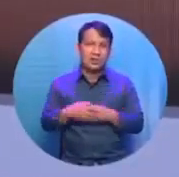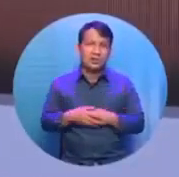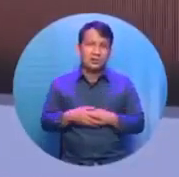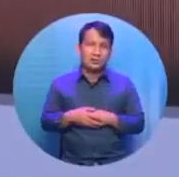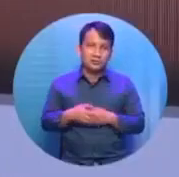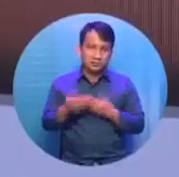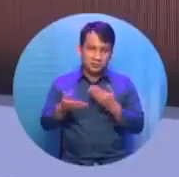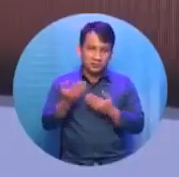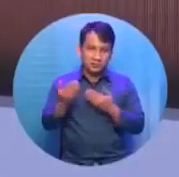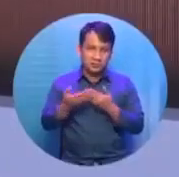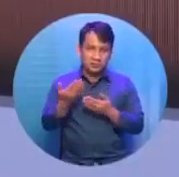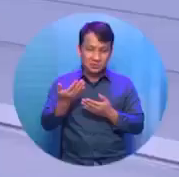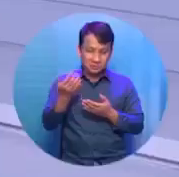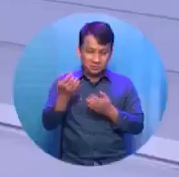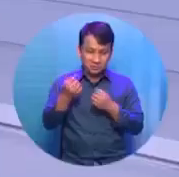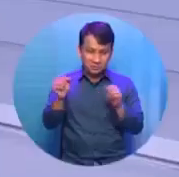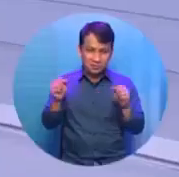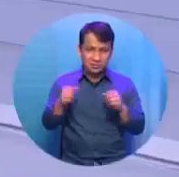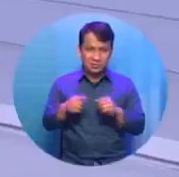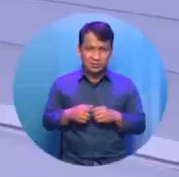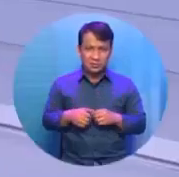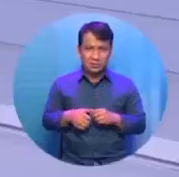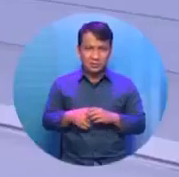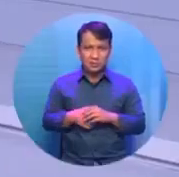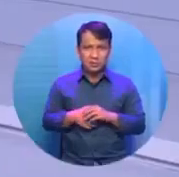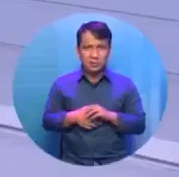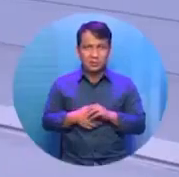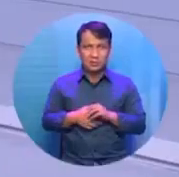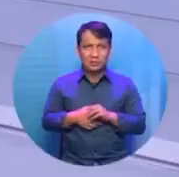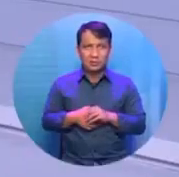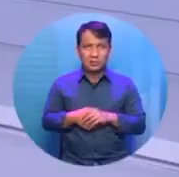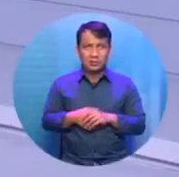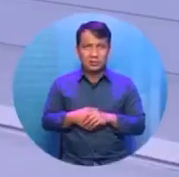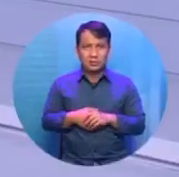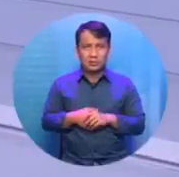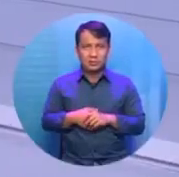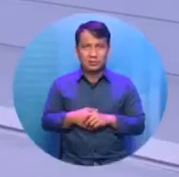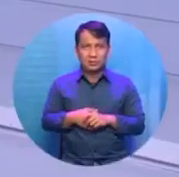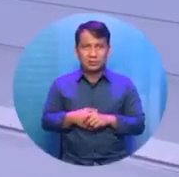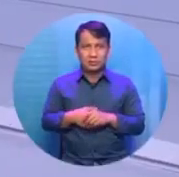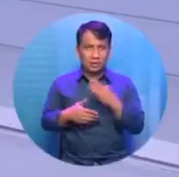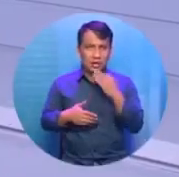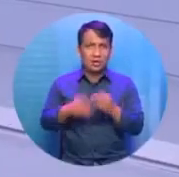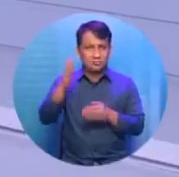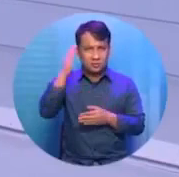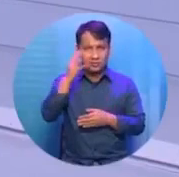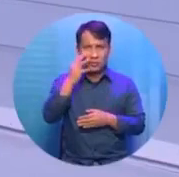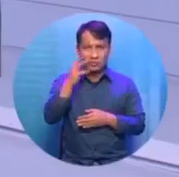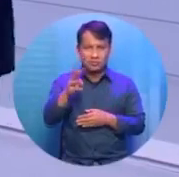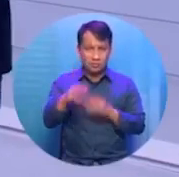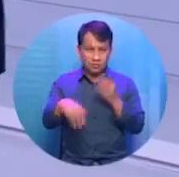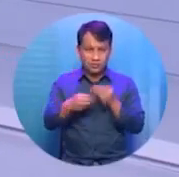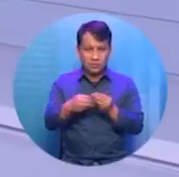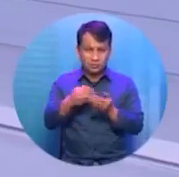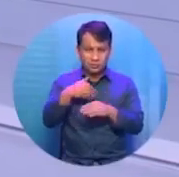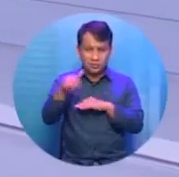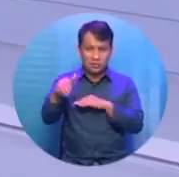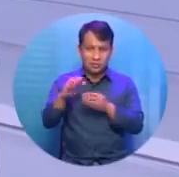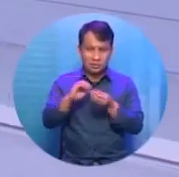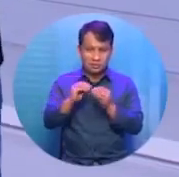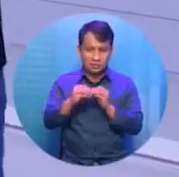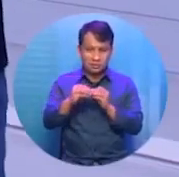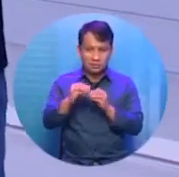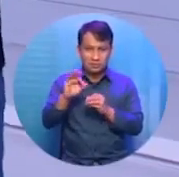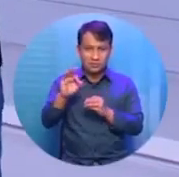ba? Salamat, Kuya Rafi, na nanonood po ngayon. Woo! Alam ko, nanonood ka. Kaya nga nakapagpadala ka ng telephone